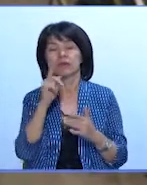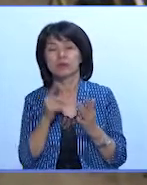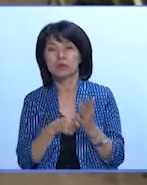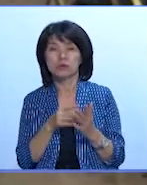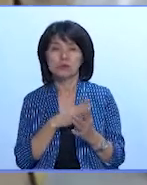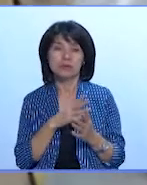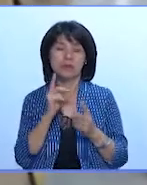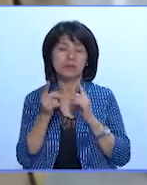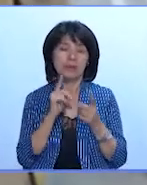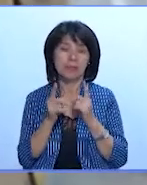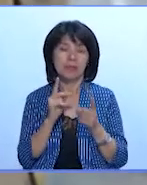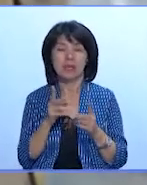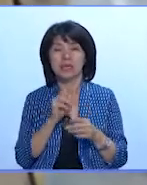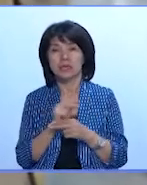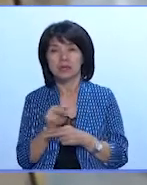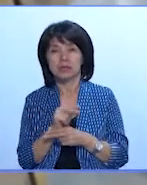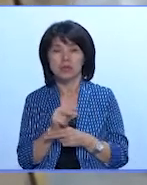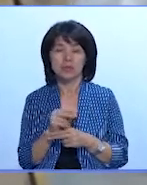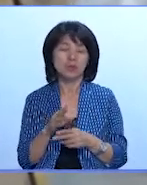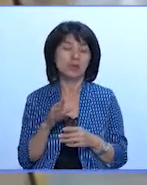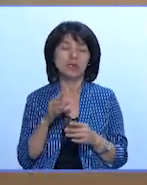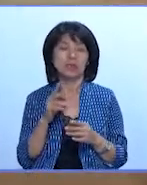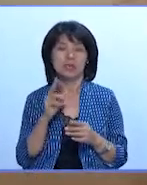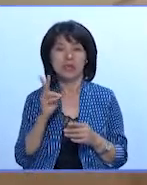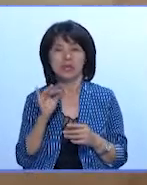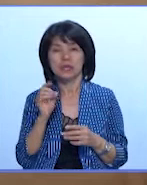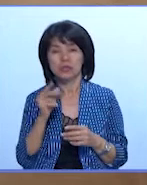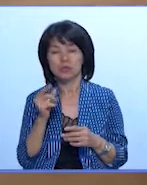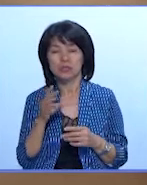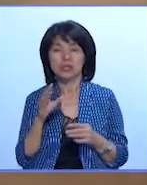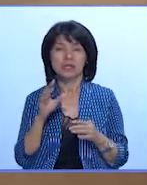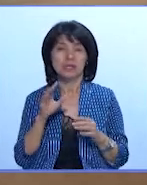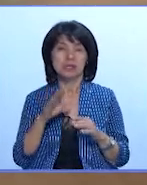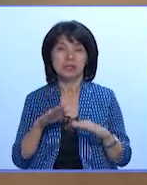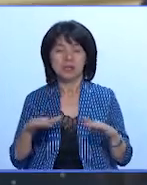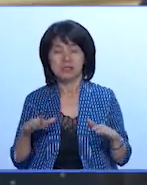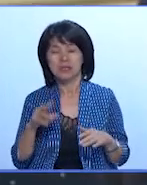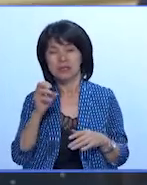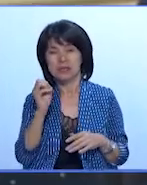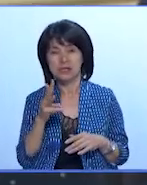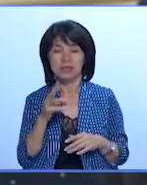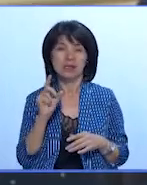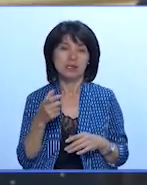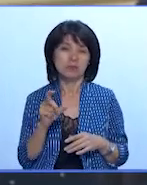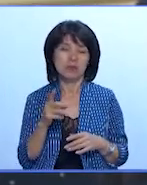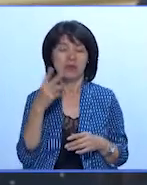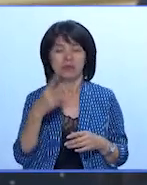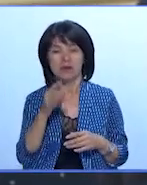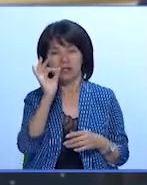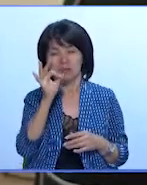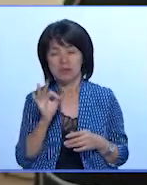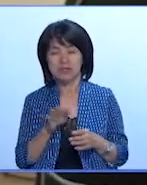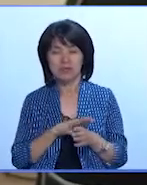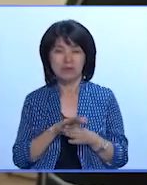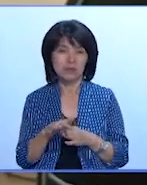это капитальный ремонт в коррекционном саду номер 13 в экибастузе на сегодняшний день 20 процентов работ уже выполнено по